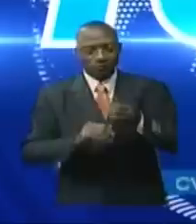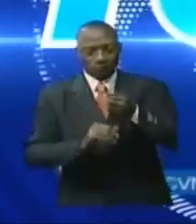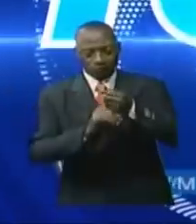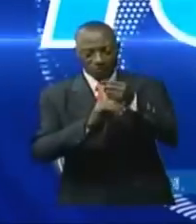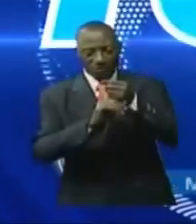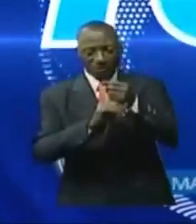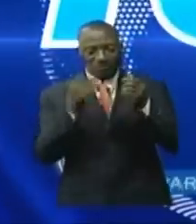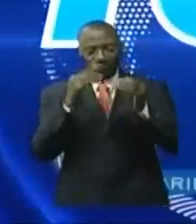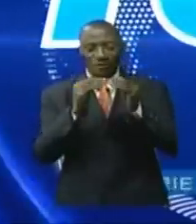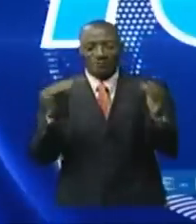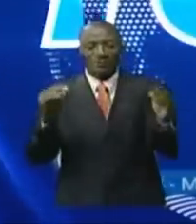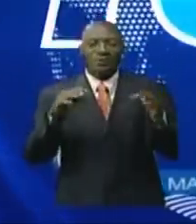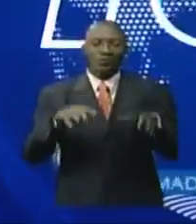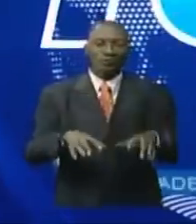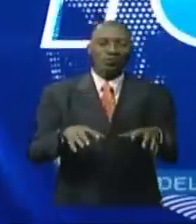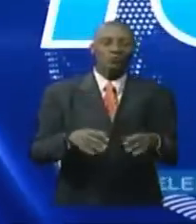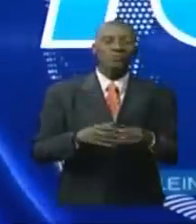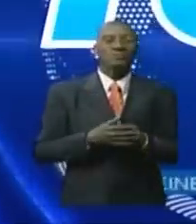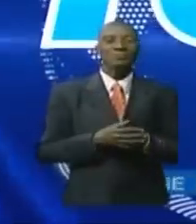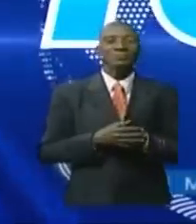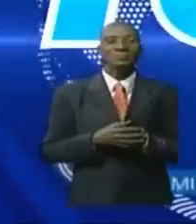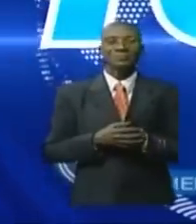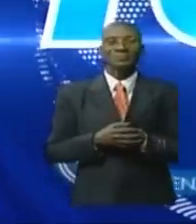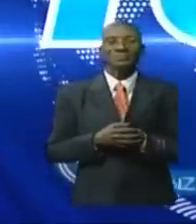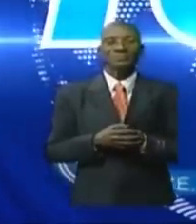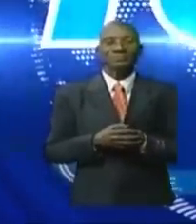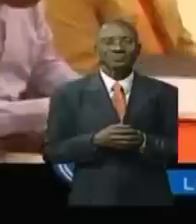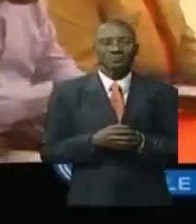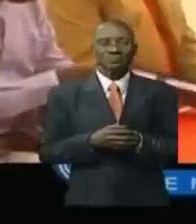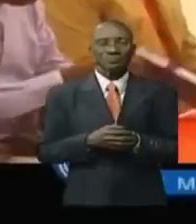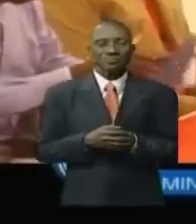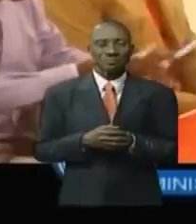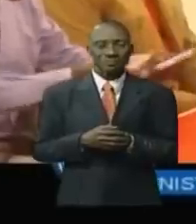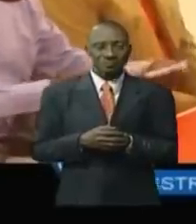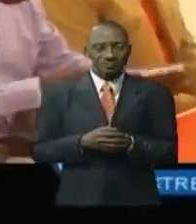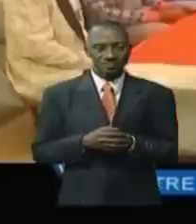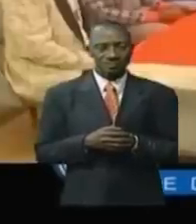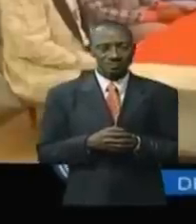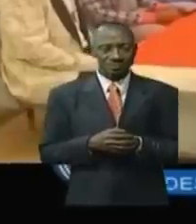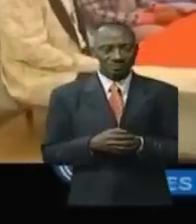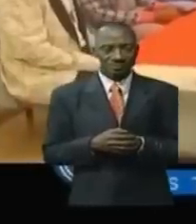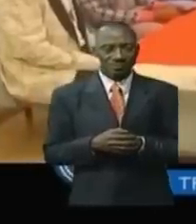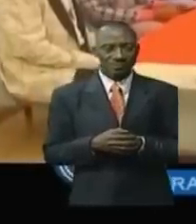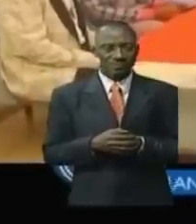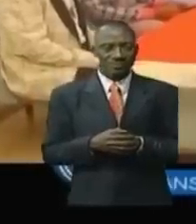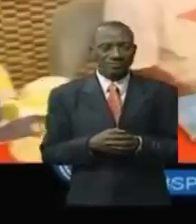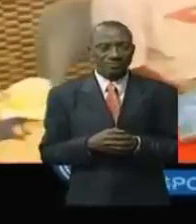reportage a été signé par nos confrères de la RTNC Tanganyika. Des consultations avec